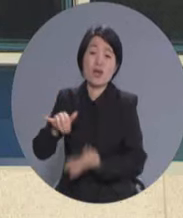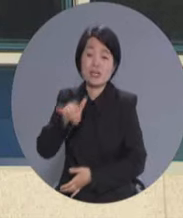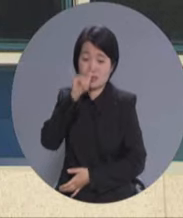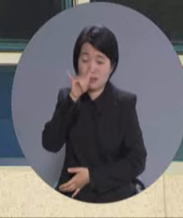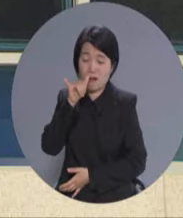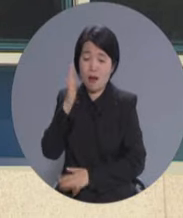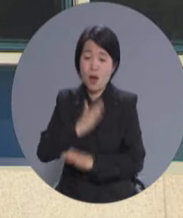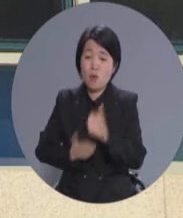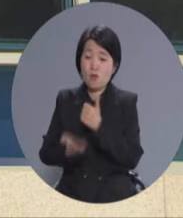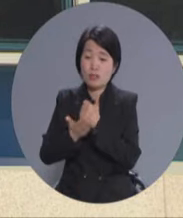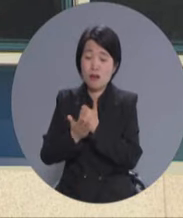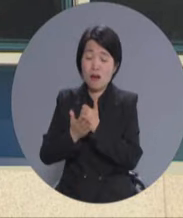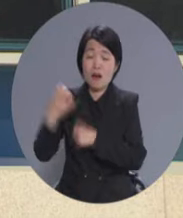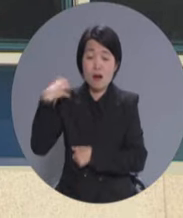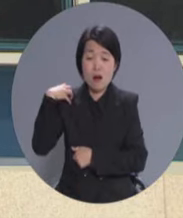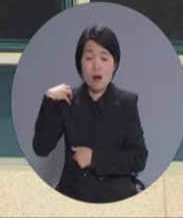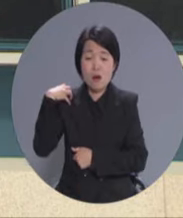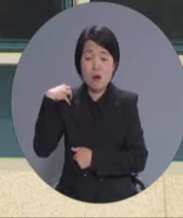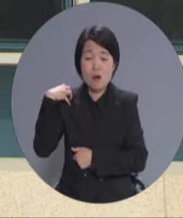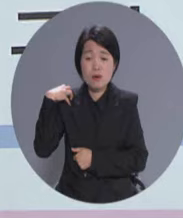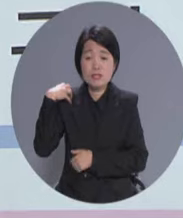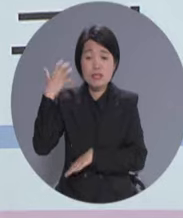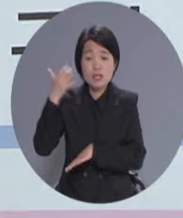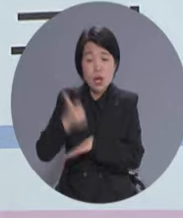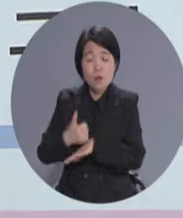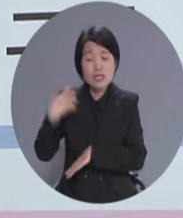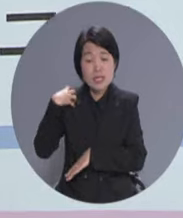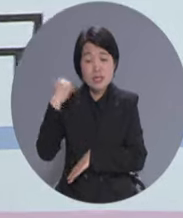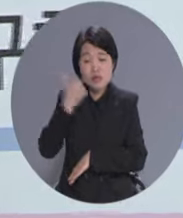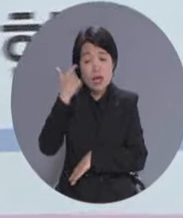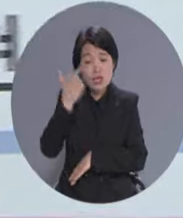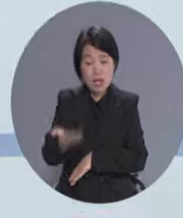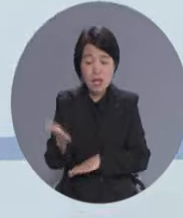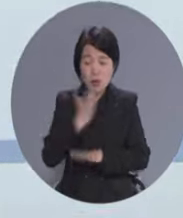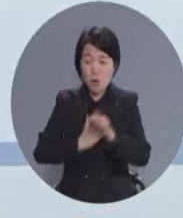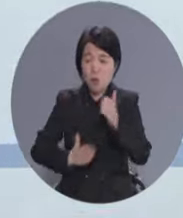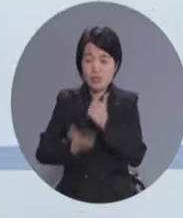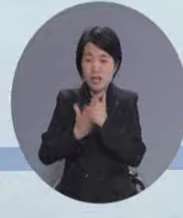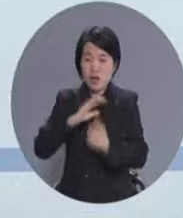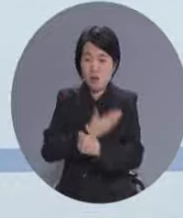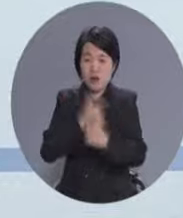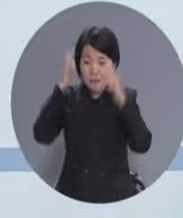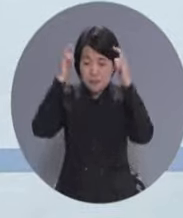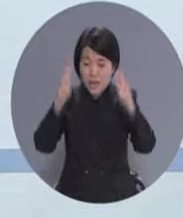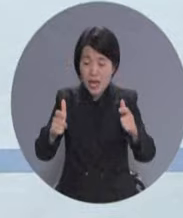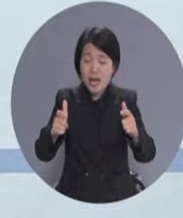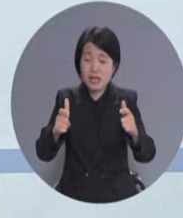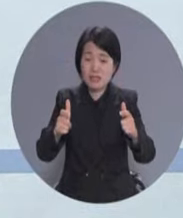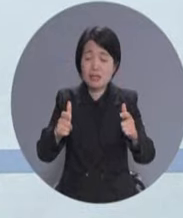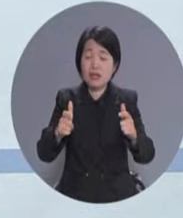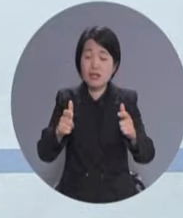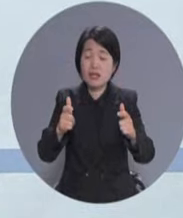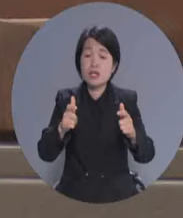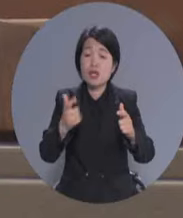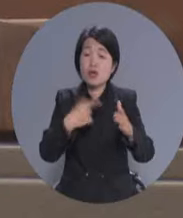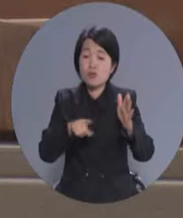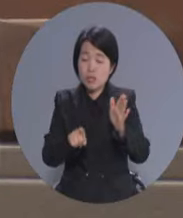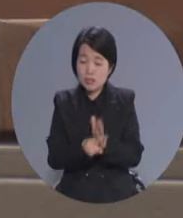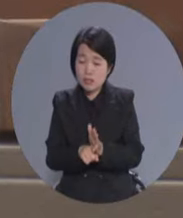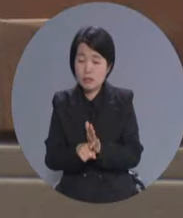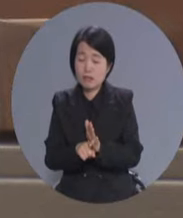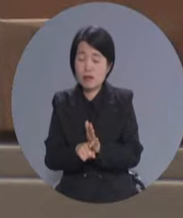공천 결과에 대해서 누가 책임질 것인가 공천권을 내려놓겠다는 오만이나 이를 뒷받침할 수 있는